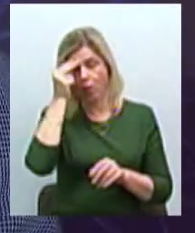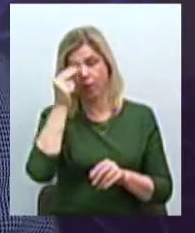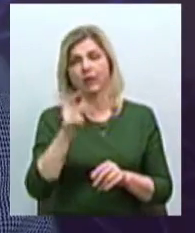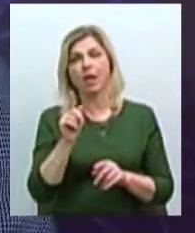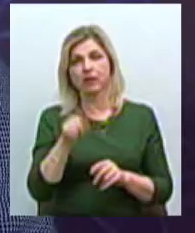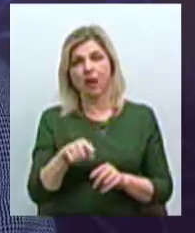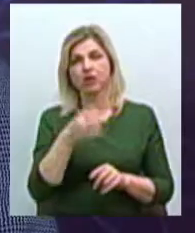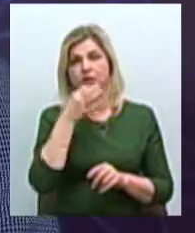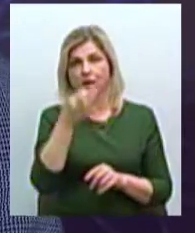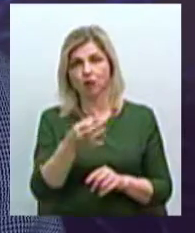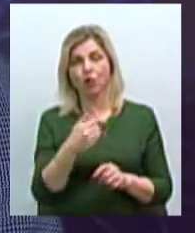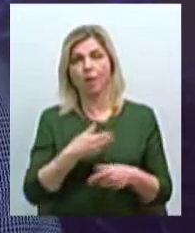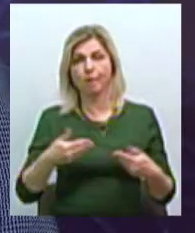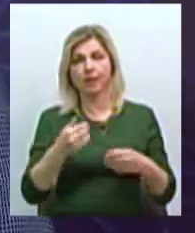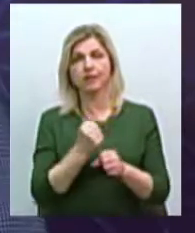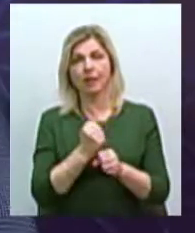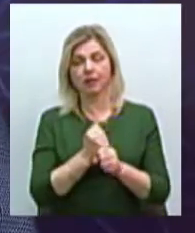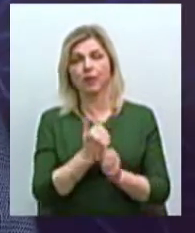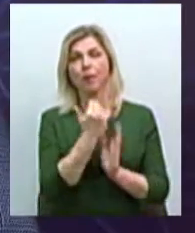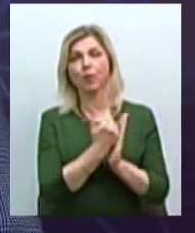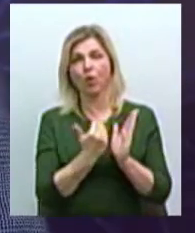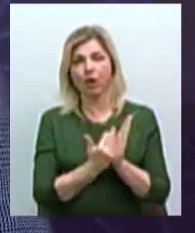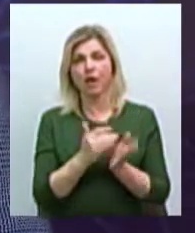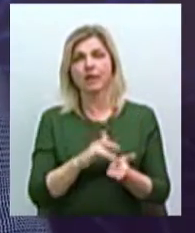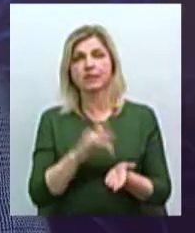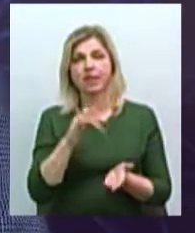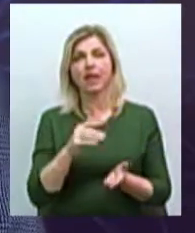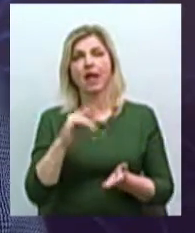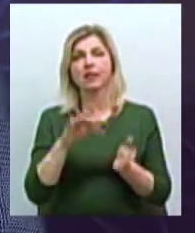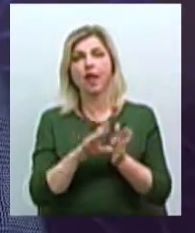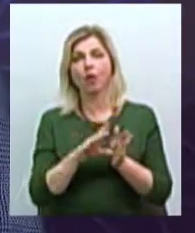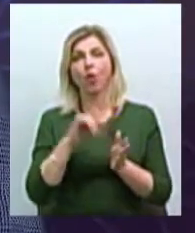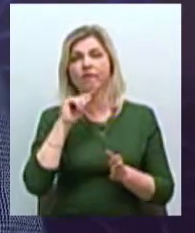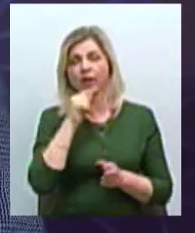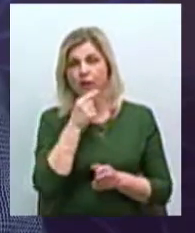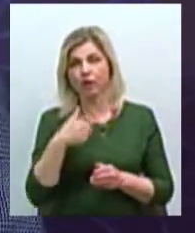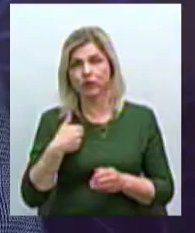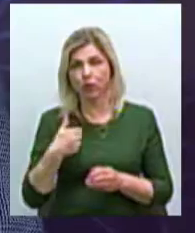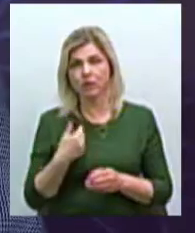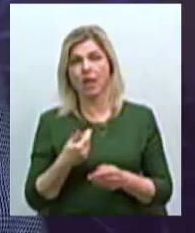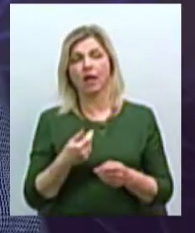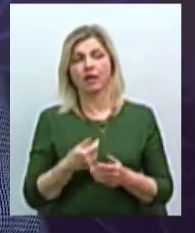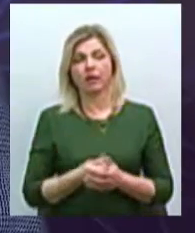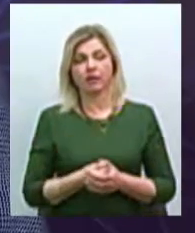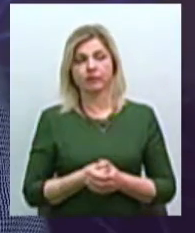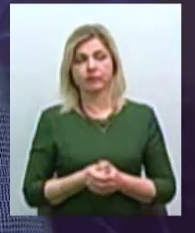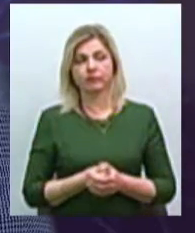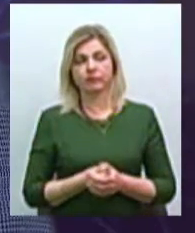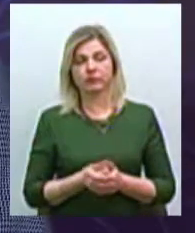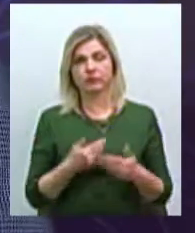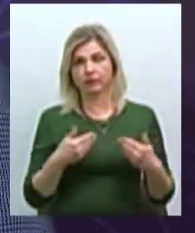я вам так скажу, що ми створили в рамках програми Центр енергоефективності, керівник якого сьогодні був в цьому сюжеті. І